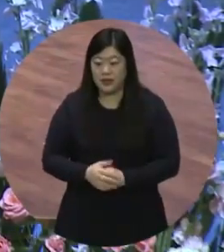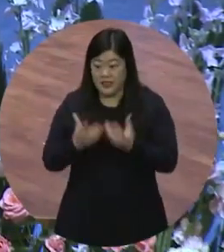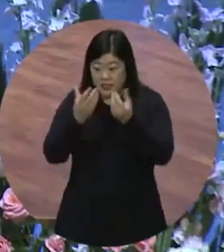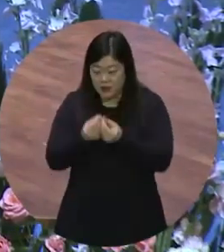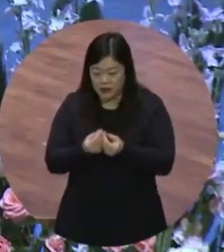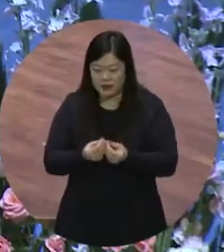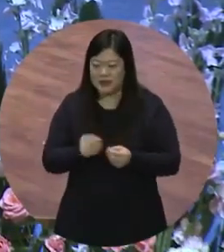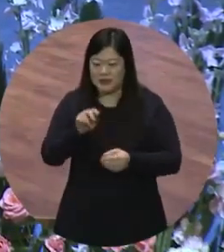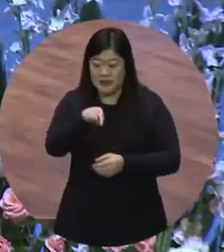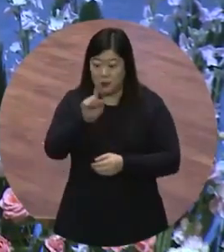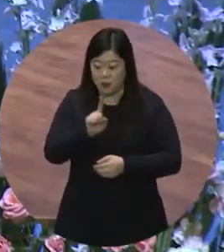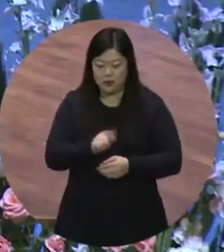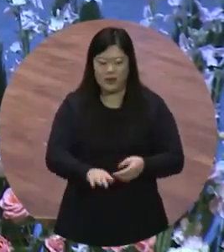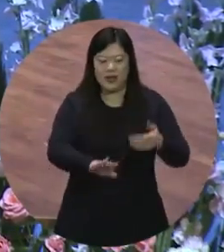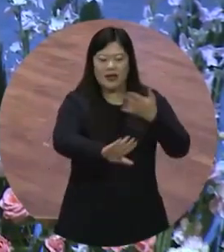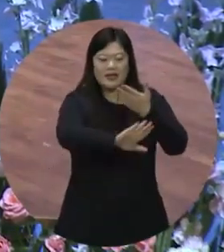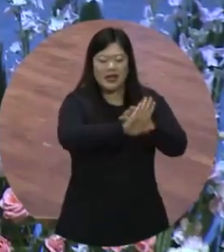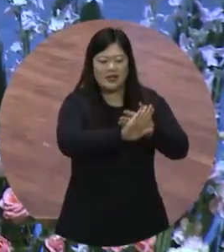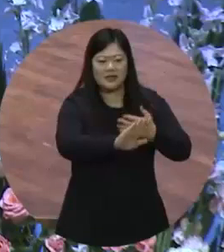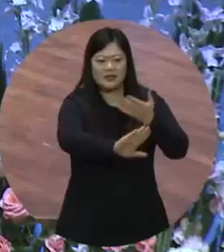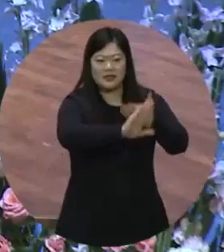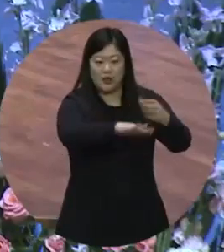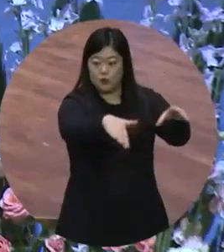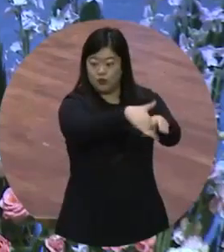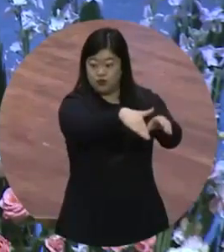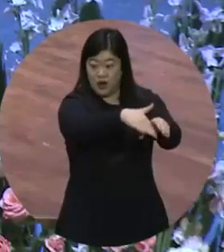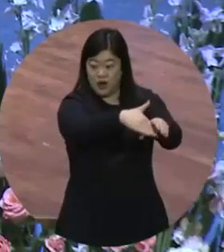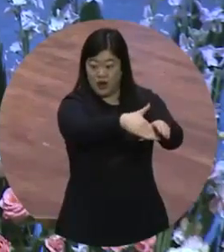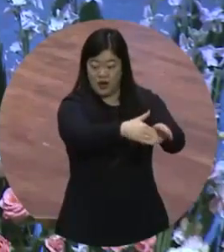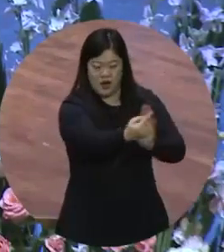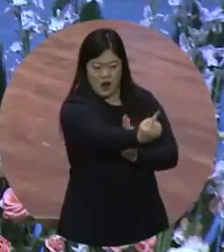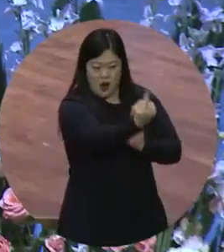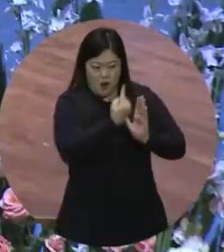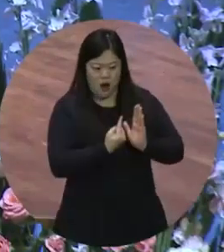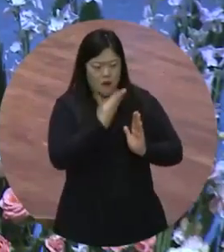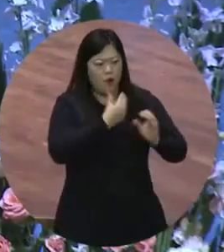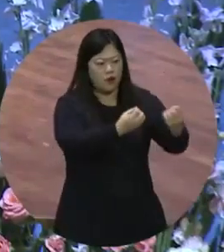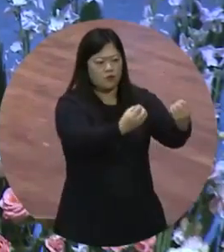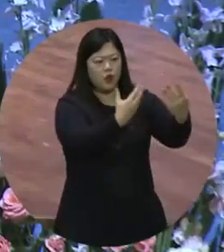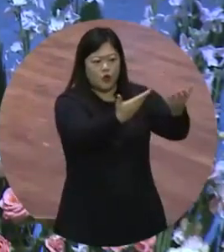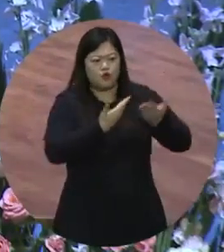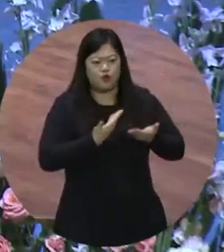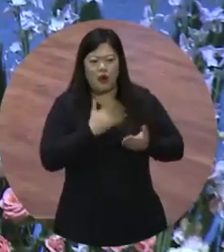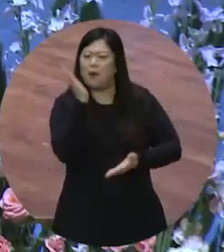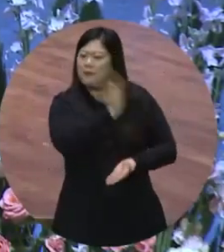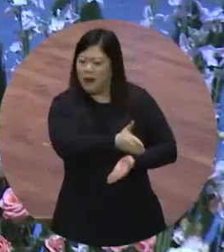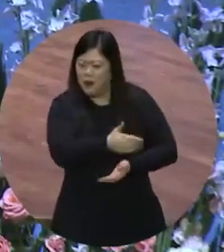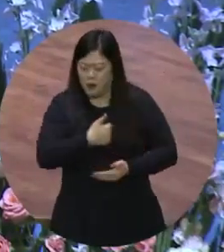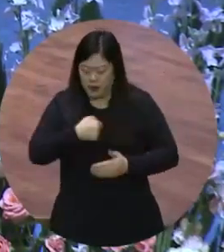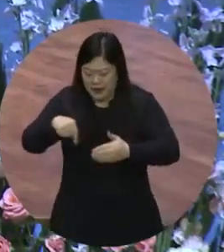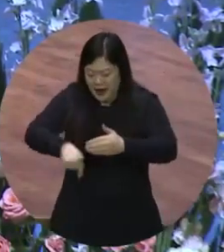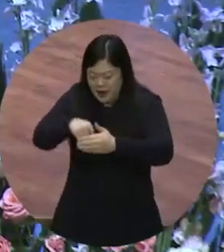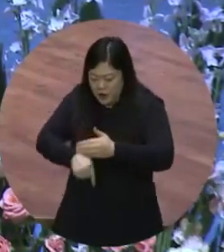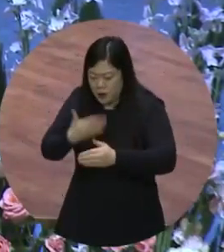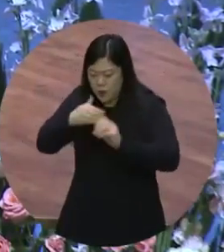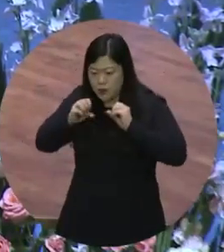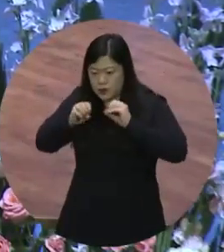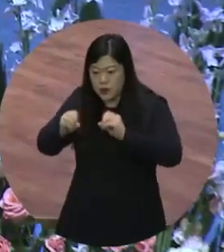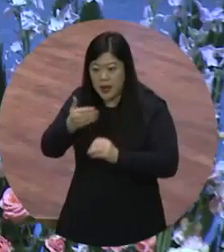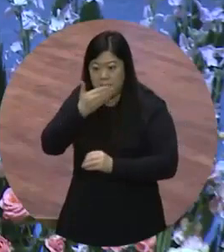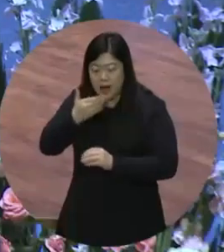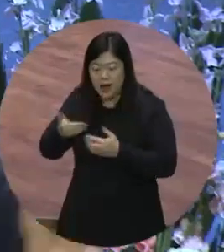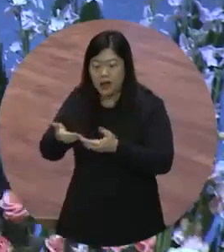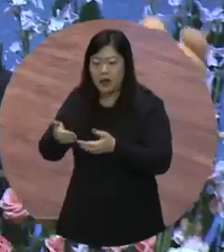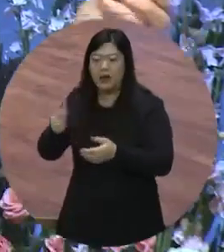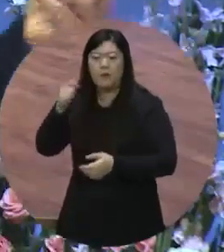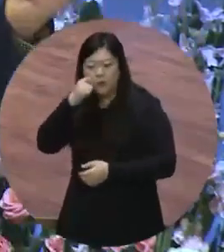도움 없이 스스로 복음을 할 수 있는 기독교 공동체가 없는 종족 집단이에요.